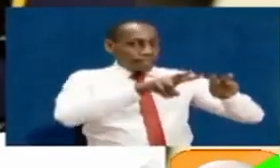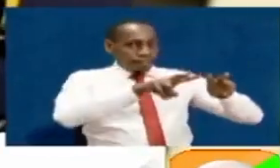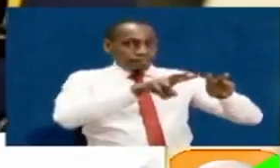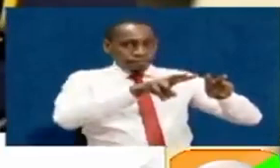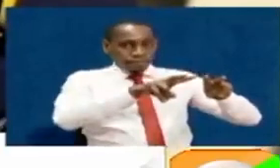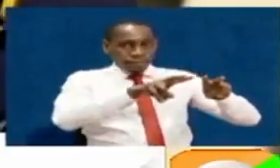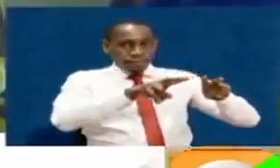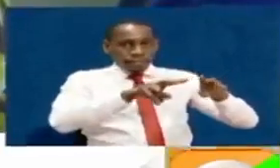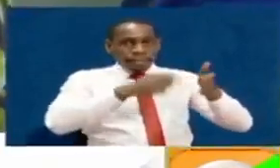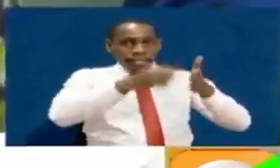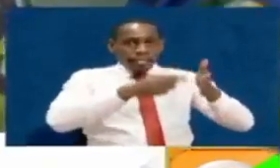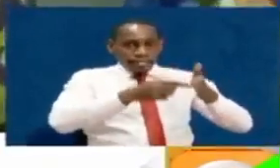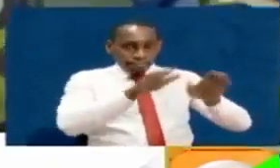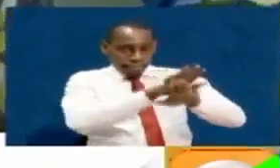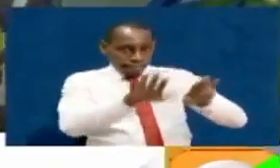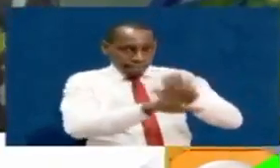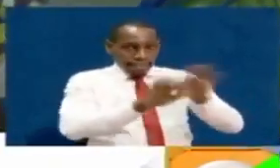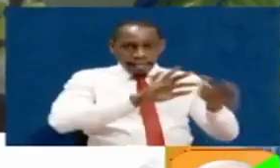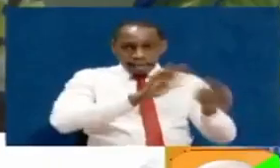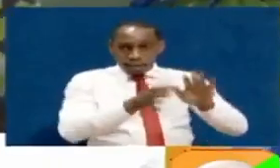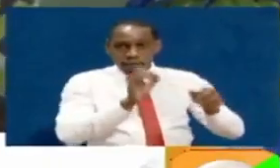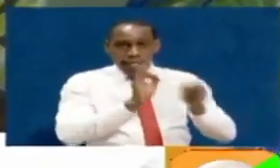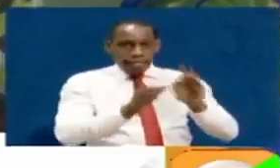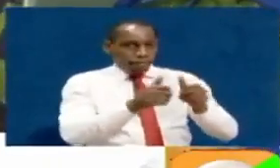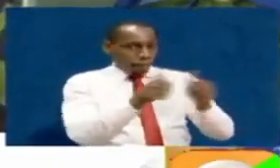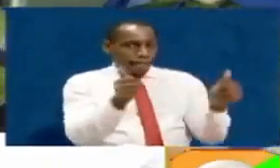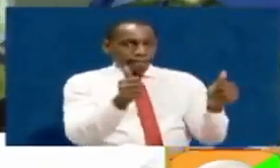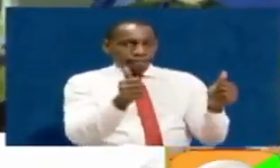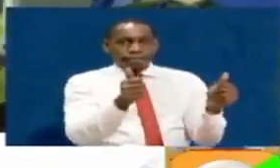hizo parameters za engine zote, naangalia kama ziko